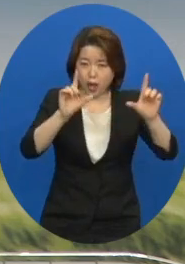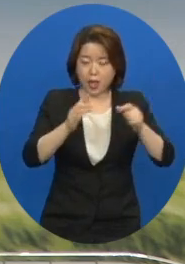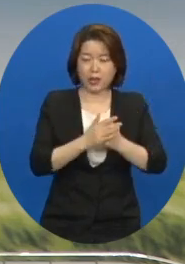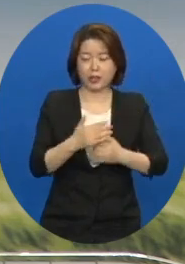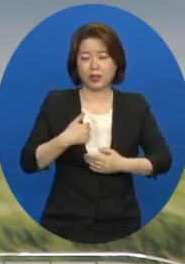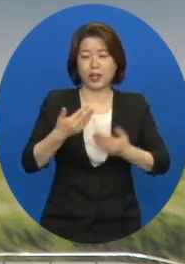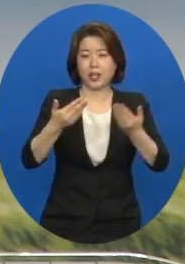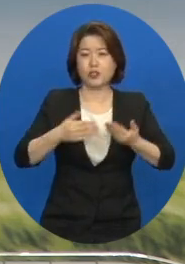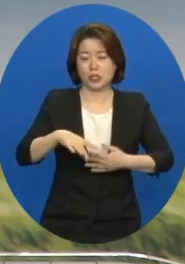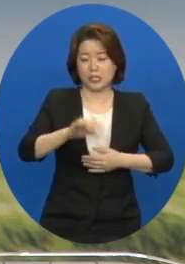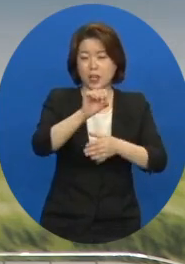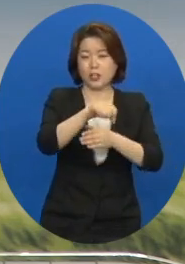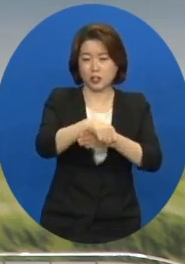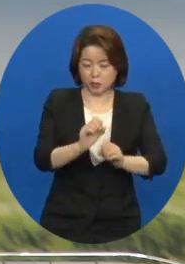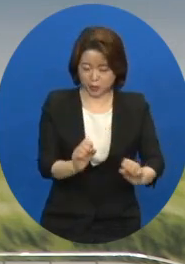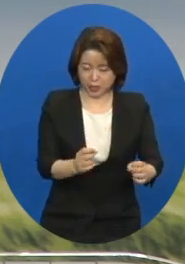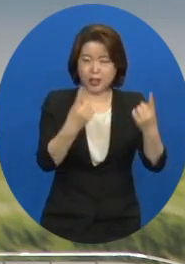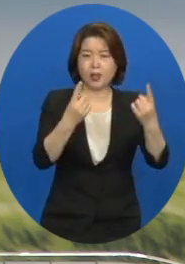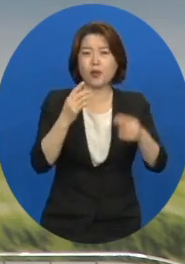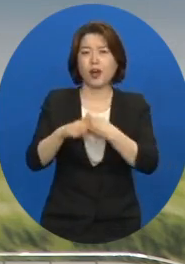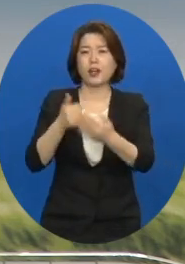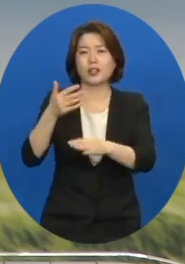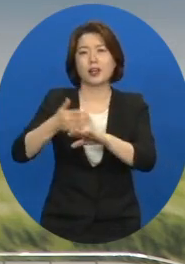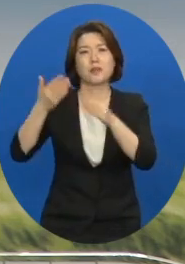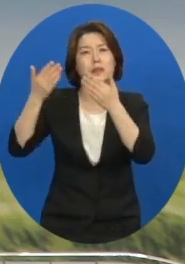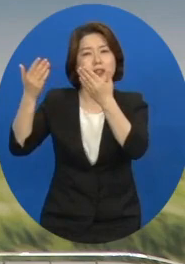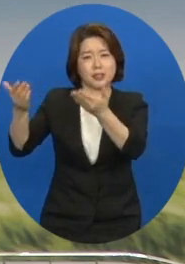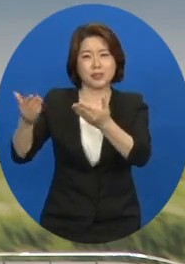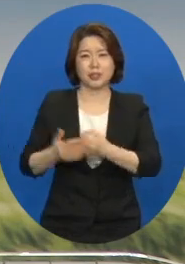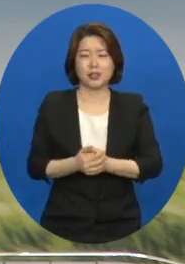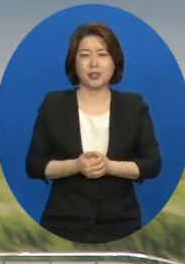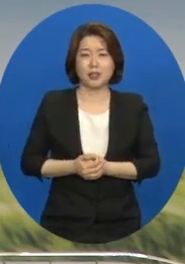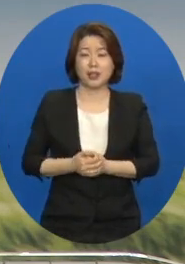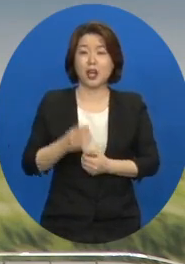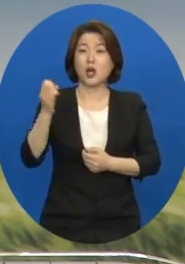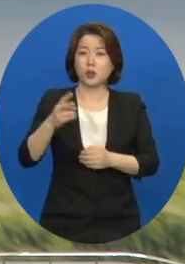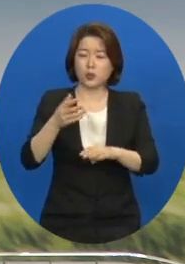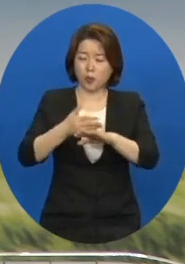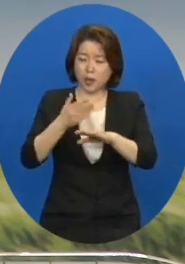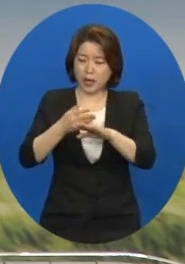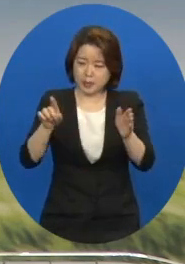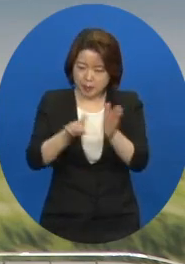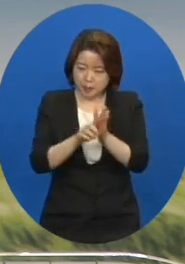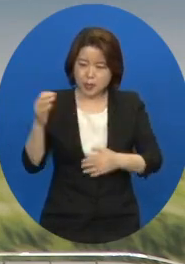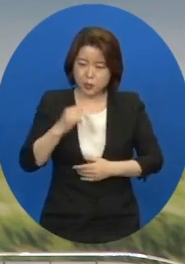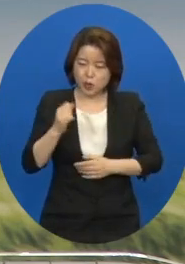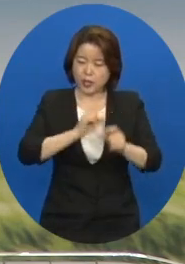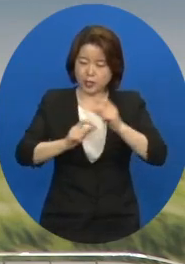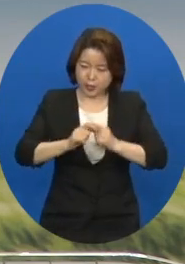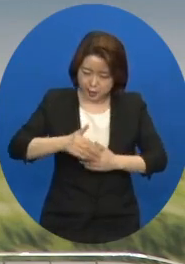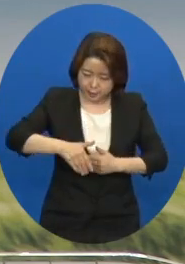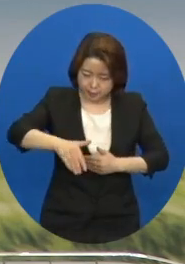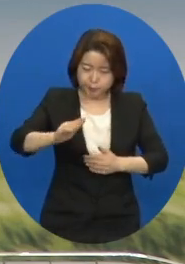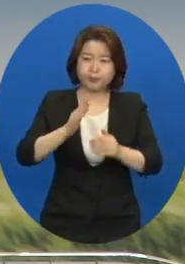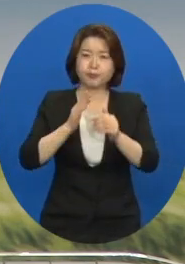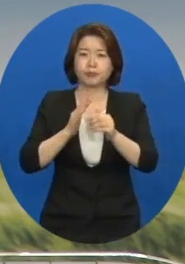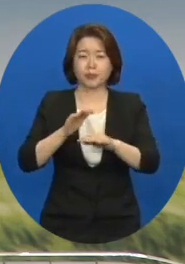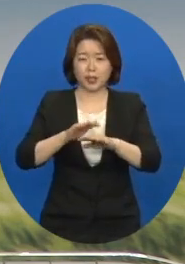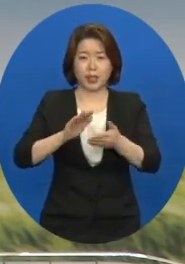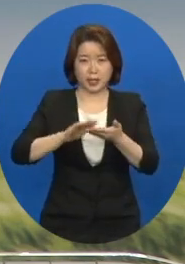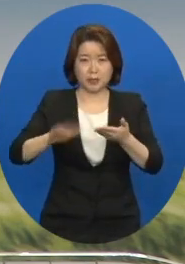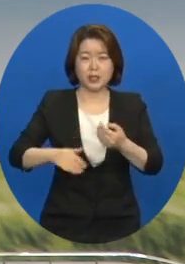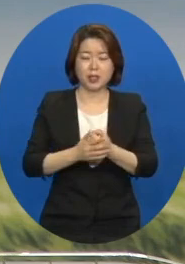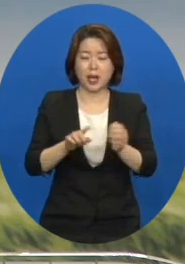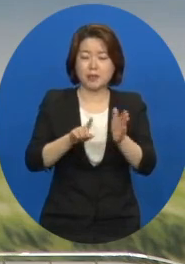첫 열매들을 인하여 하나님께 감사합니다. 그리고 감사의 믿음으로 더 나갑니다.